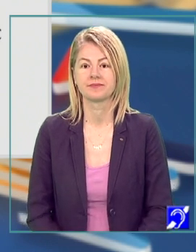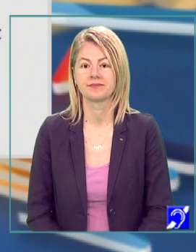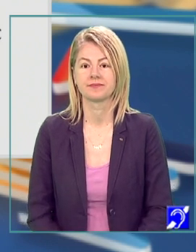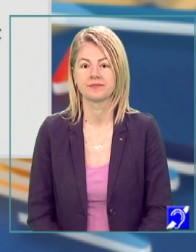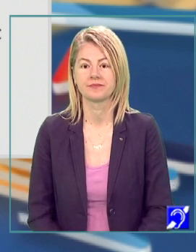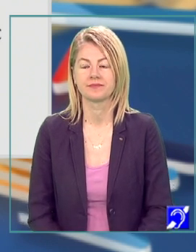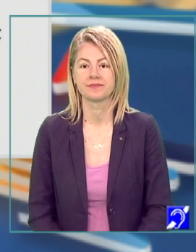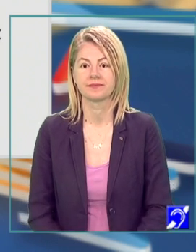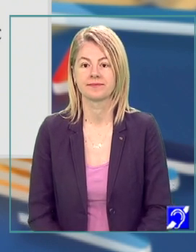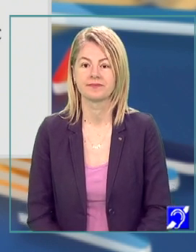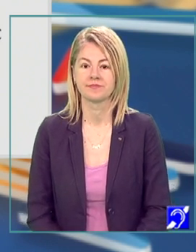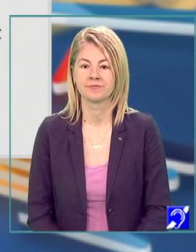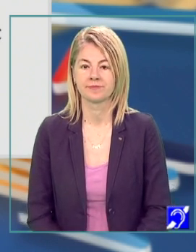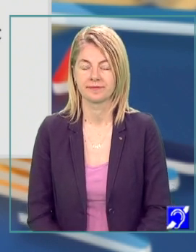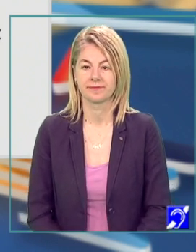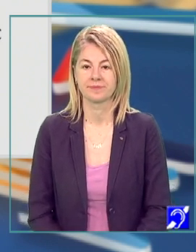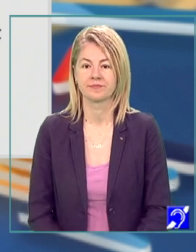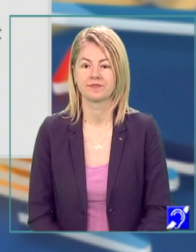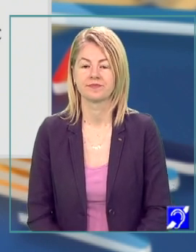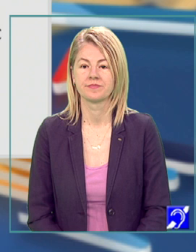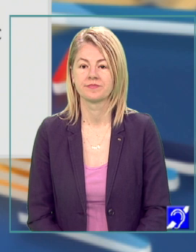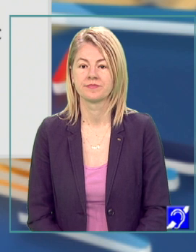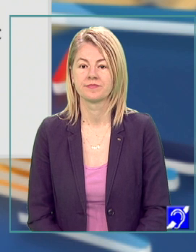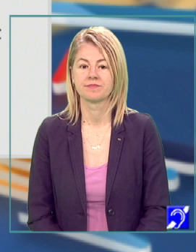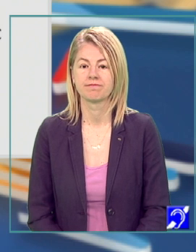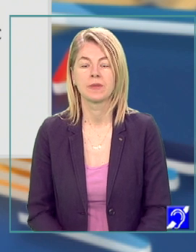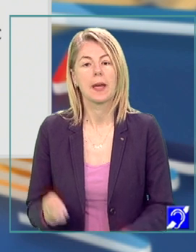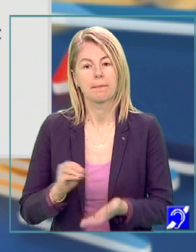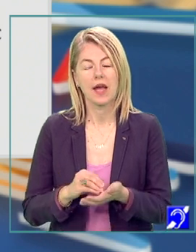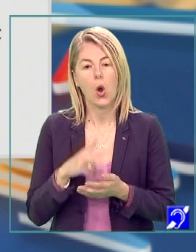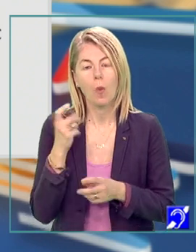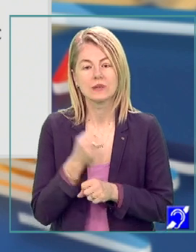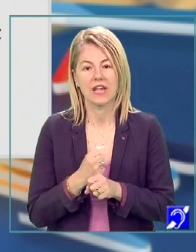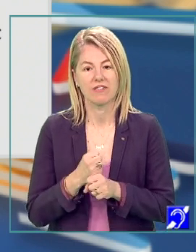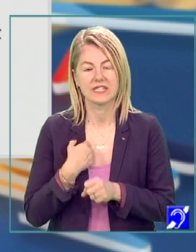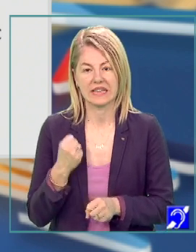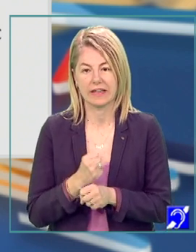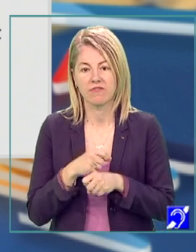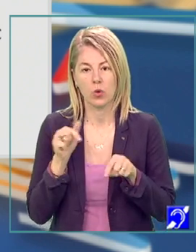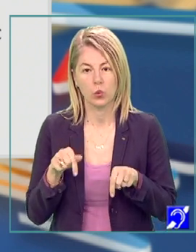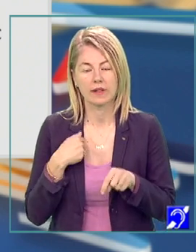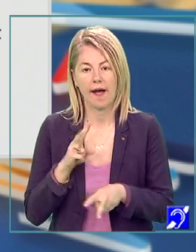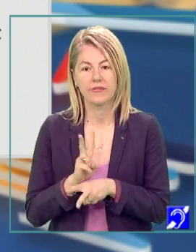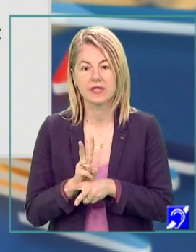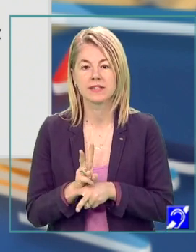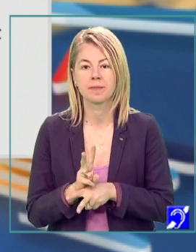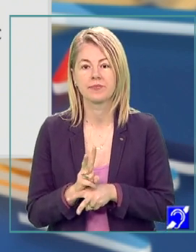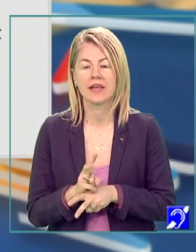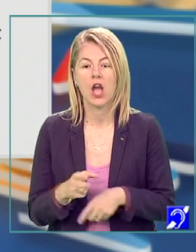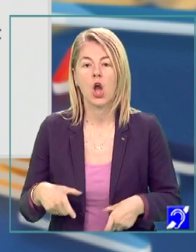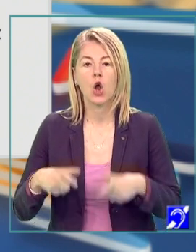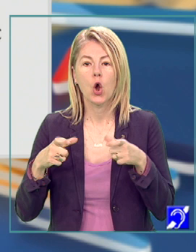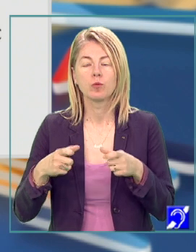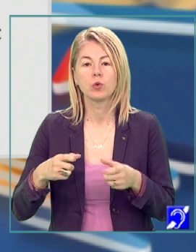terminăm notația paralelipipedului. Mai e o observație de făcut. La corpurile